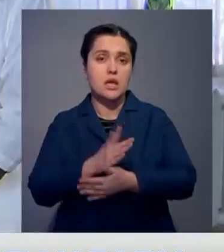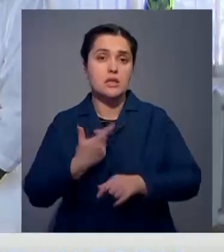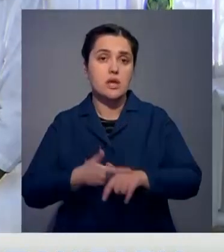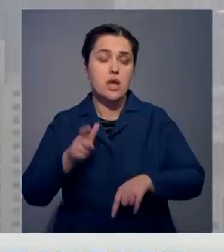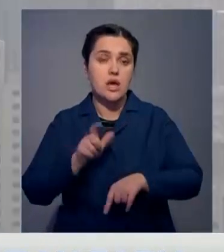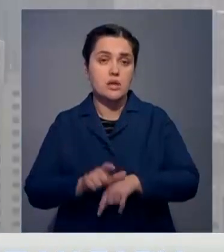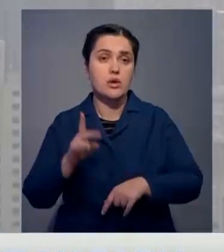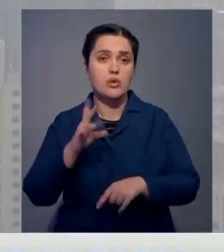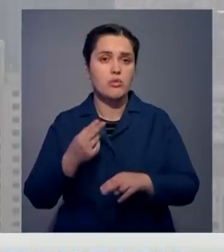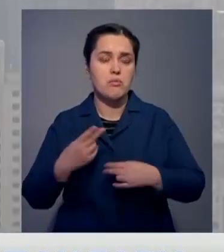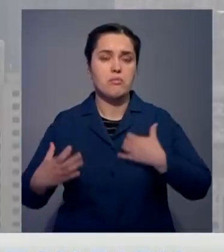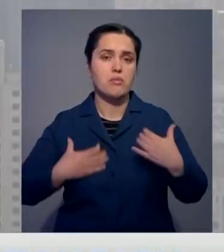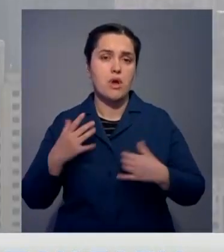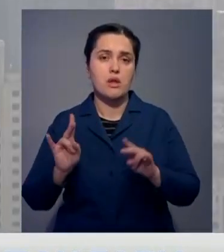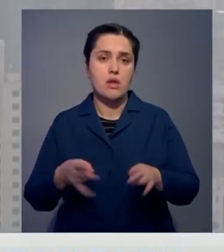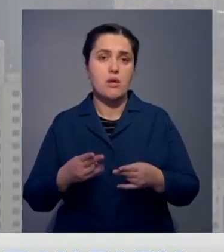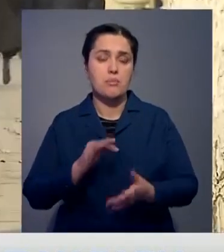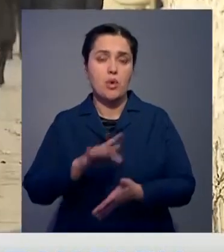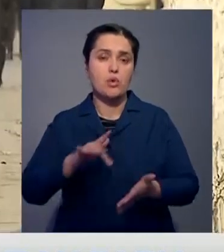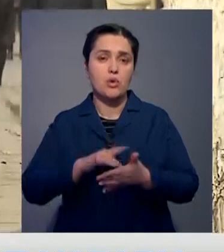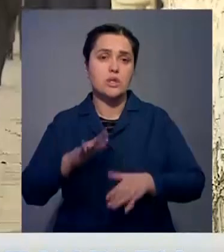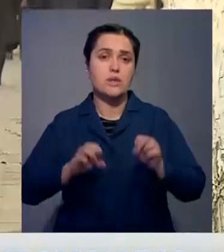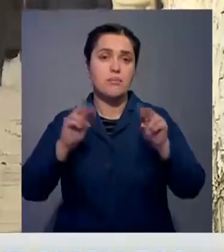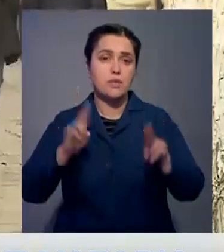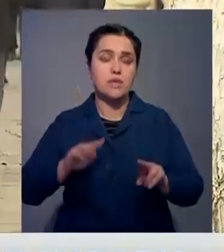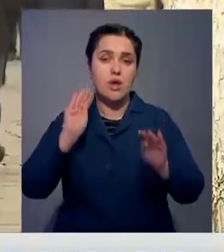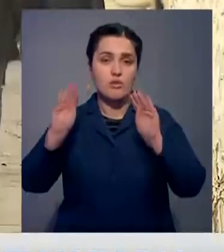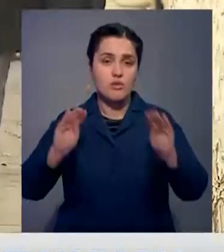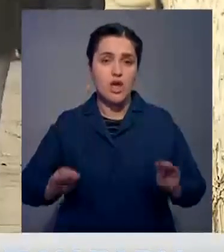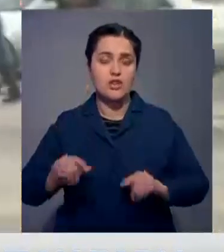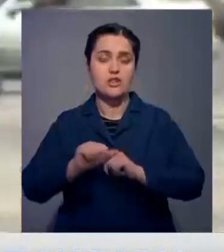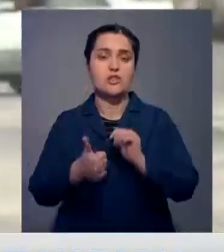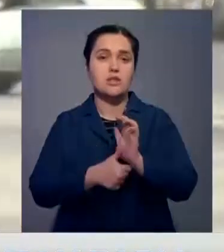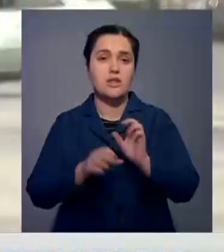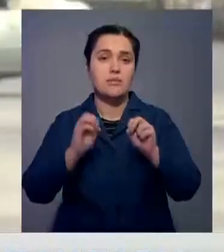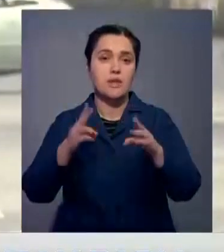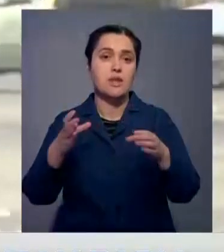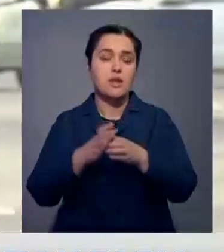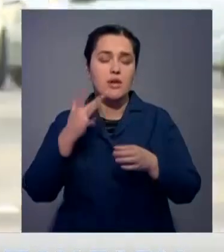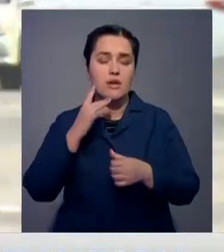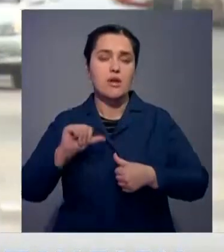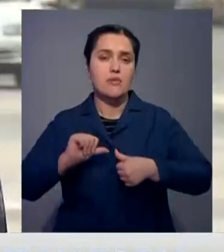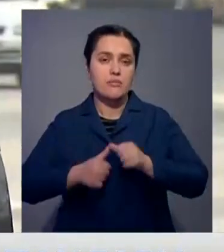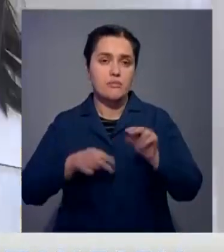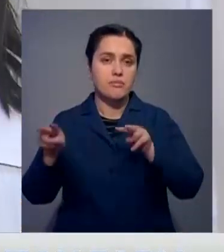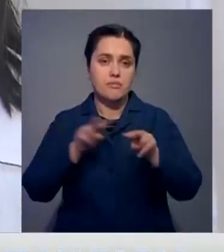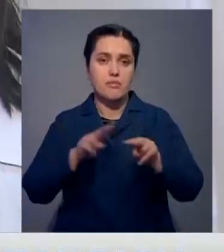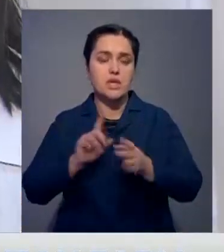не настолько, чтобы паниковать. По городу у специалистов установлены 16 станций, которые непрерывно мониторят все